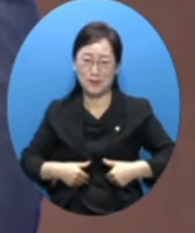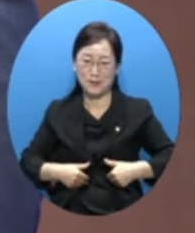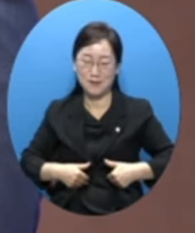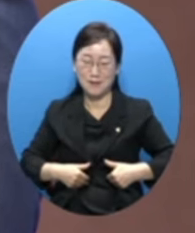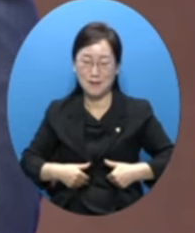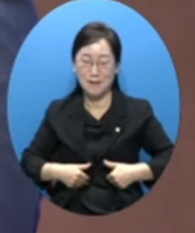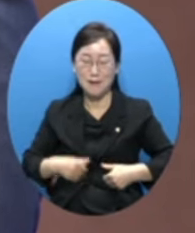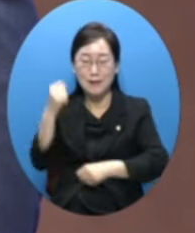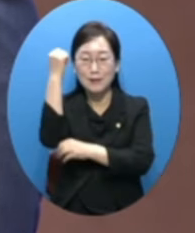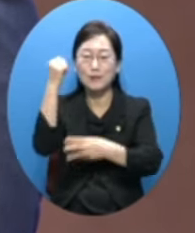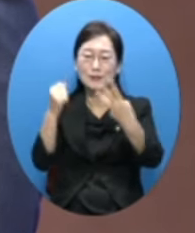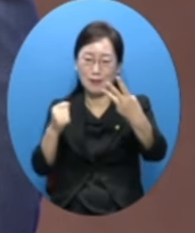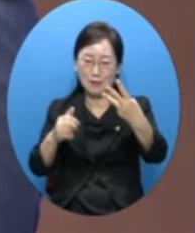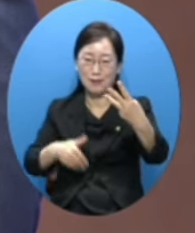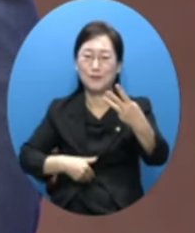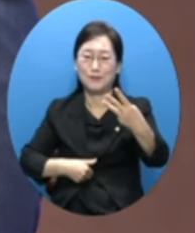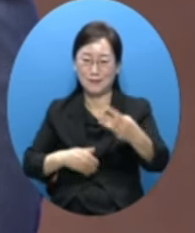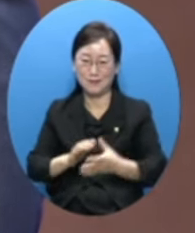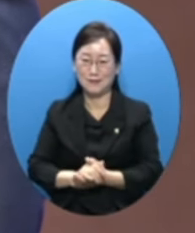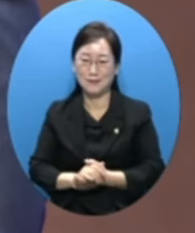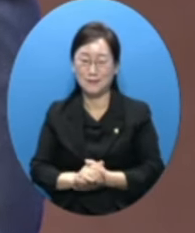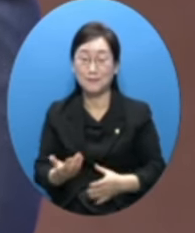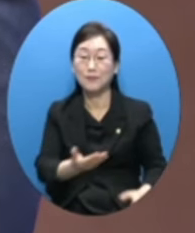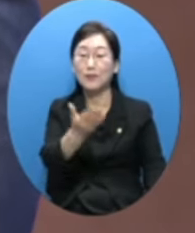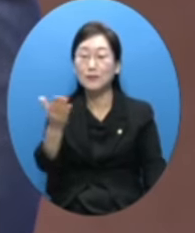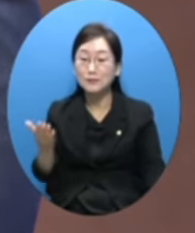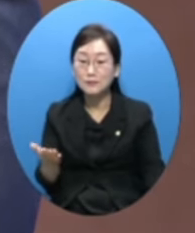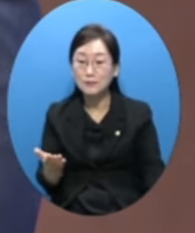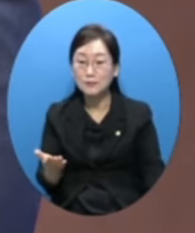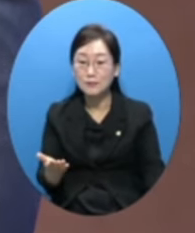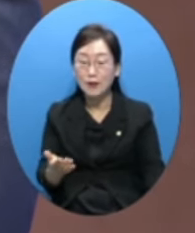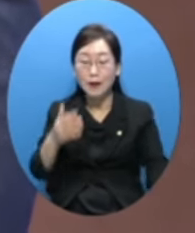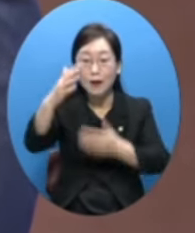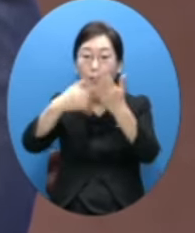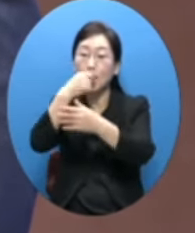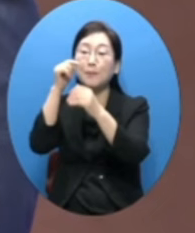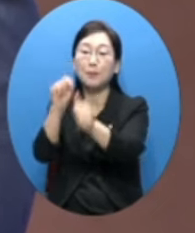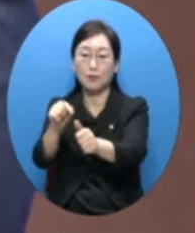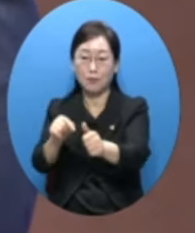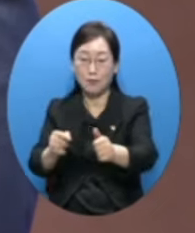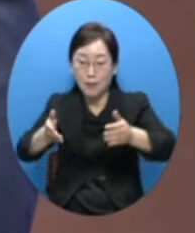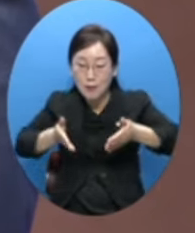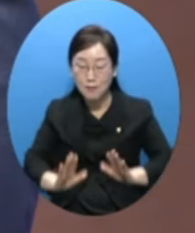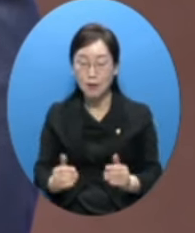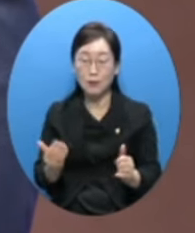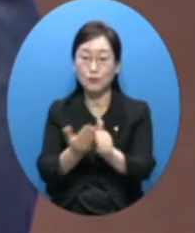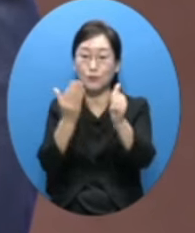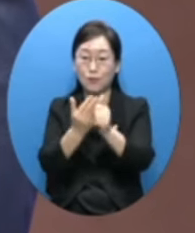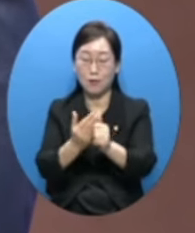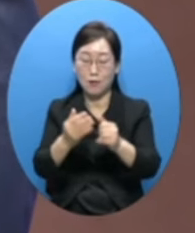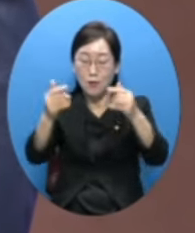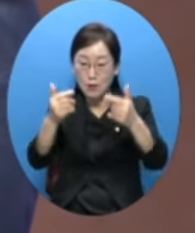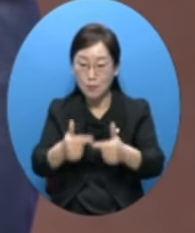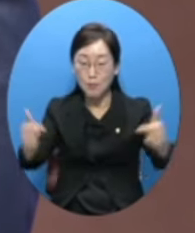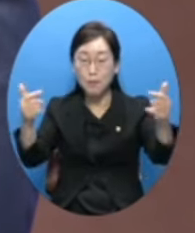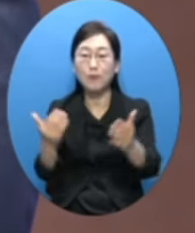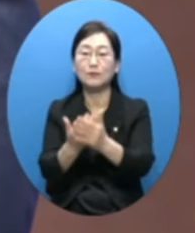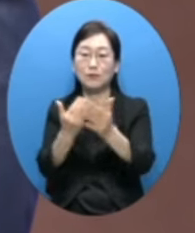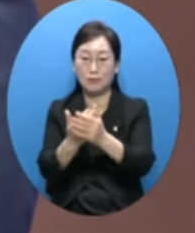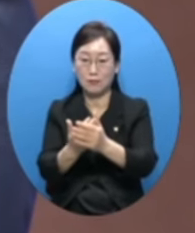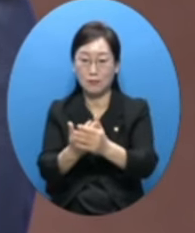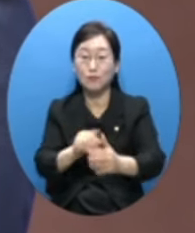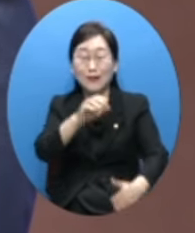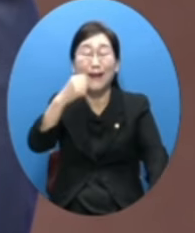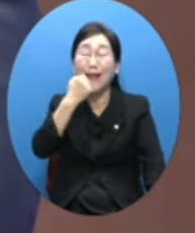기본적으로 3명입니다. 여러분 이것은 하나님의 명령입니다. 생육하고 번성하라. 우리가 웃고 넘어갈 것이